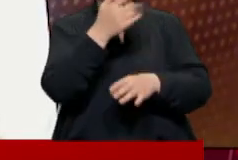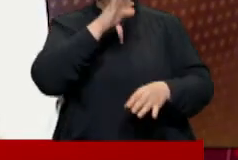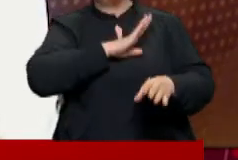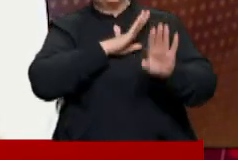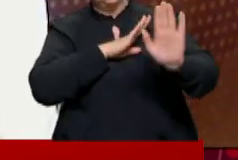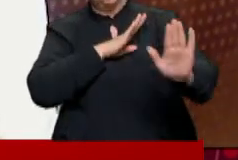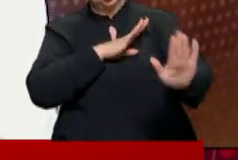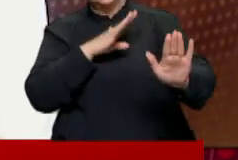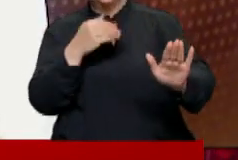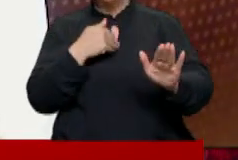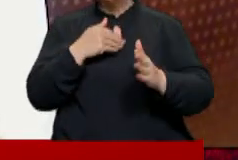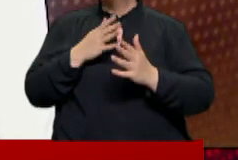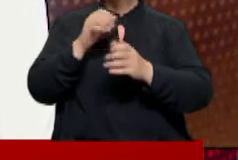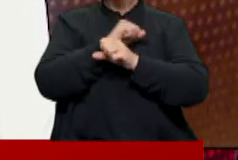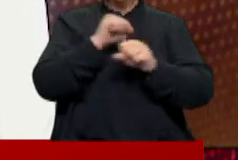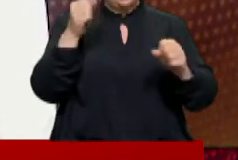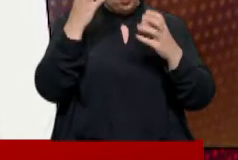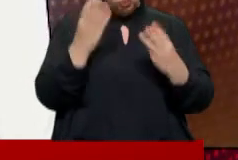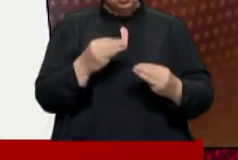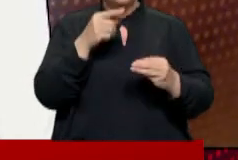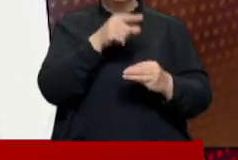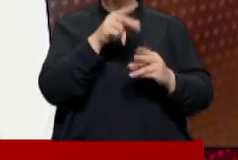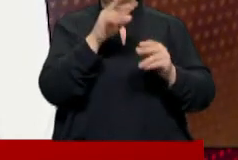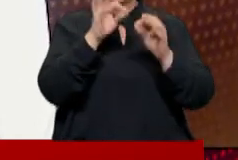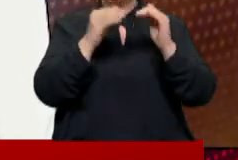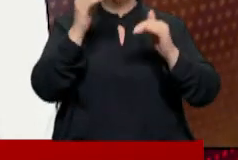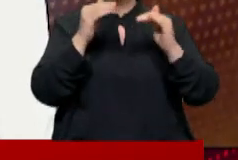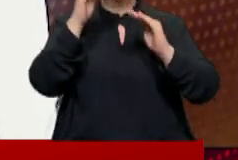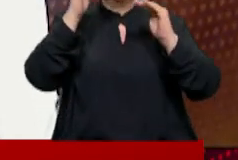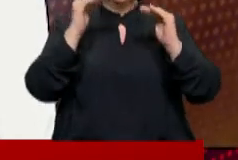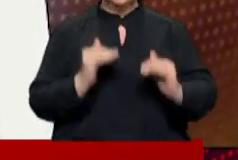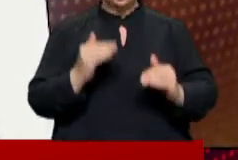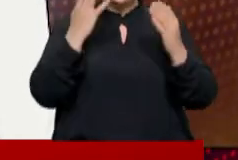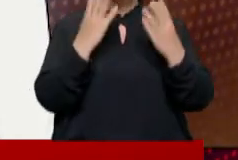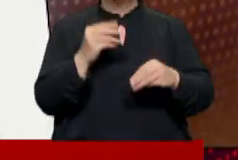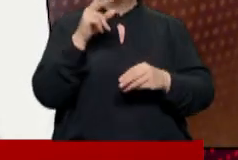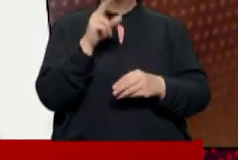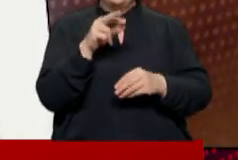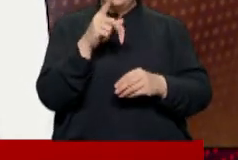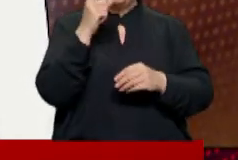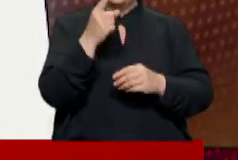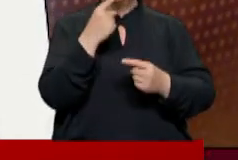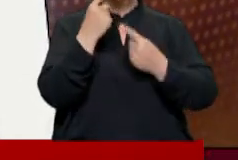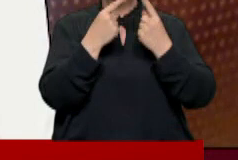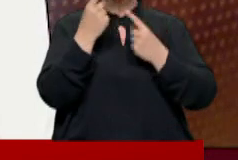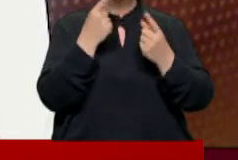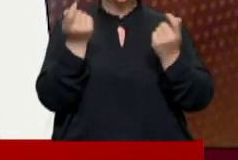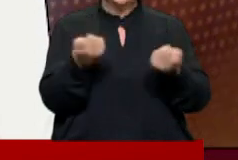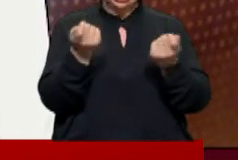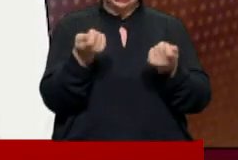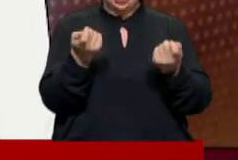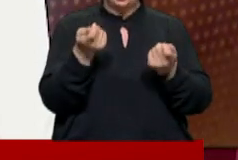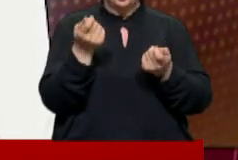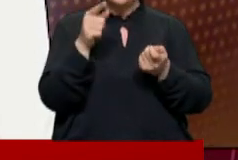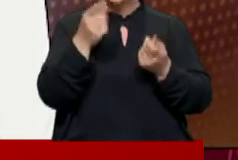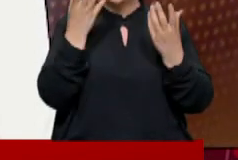sabredin. Biz cari fazla verdiğimizde bu şekilde enflasyonu aşağıya çekeceğiz biçiminde bir şey konulmaya çalışıldı.